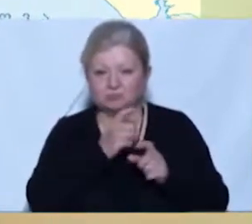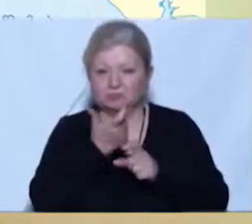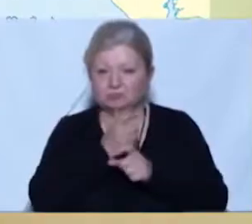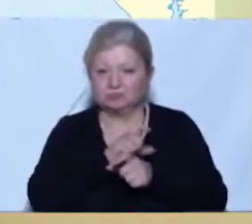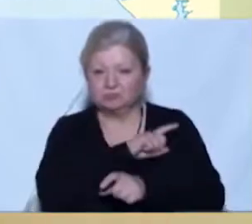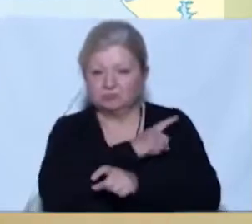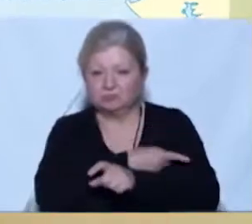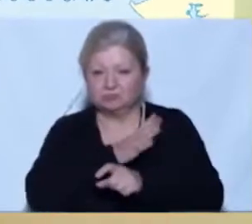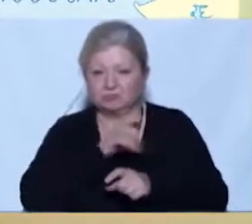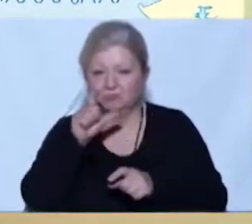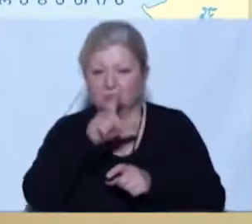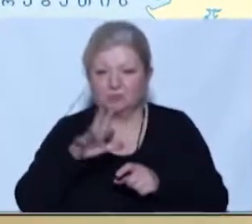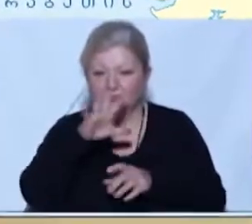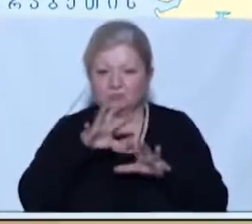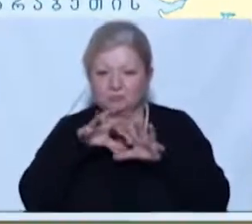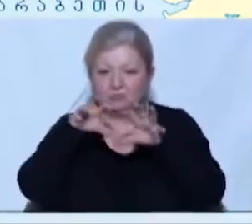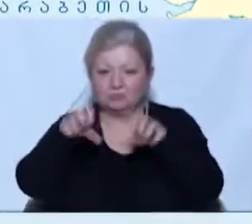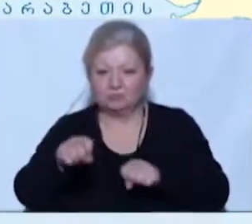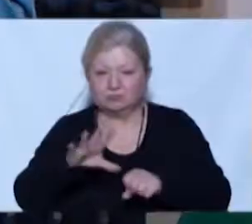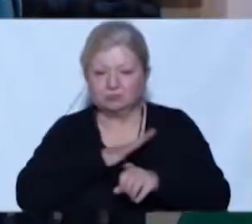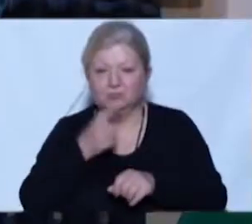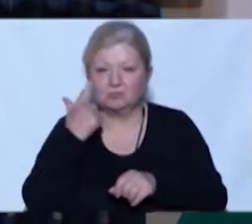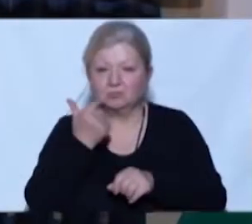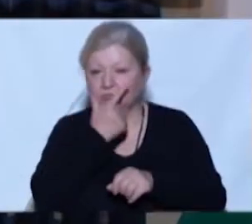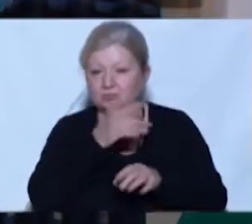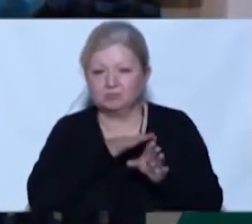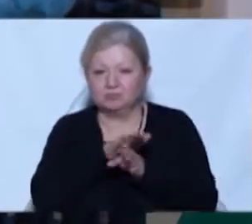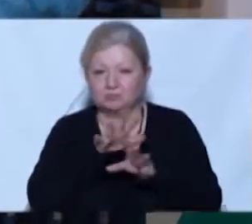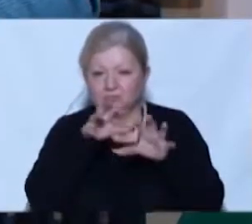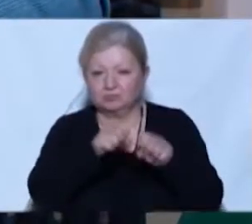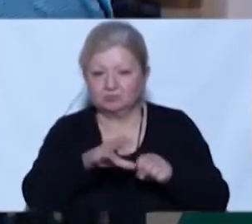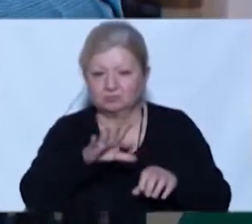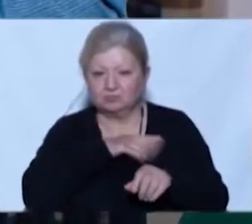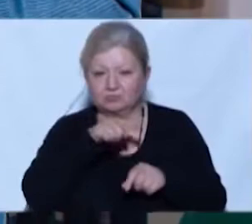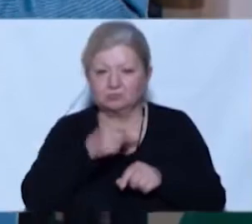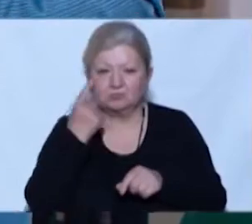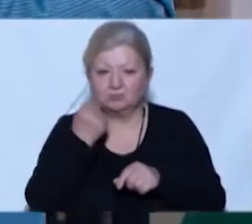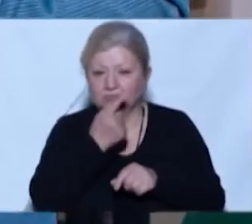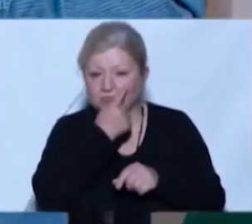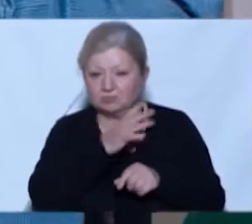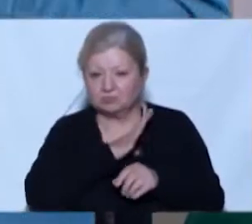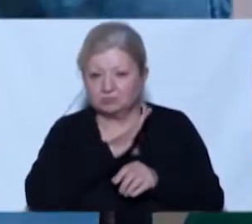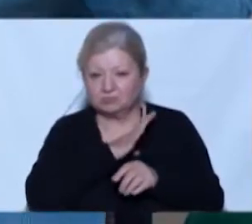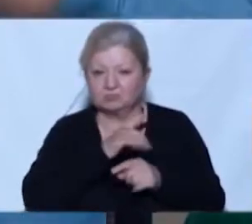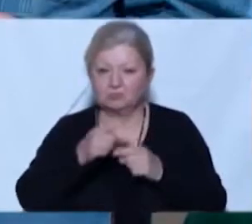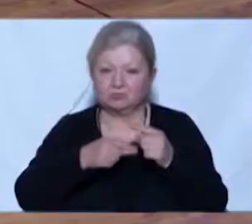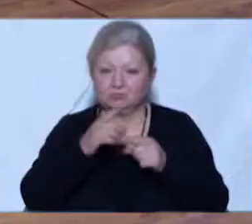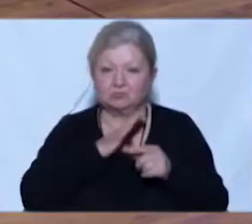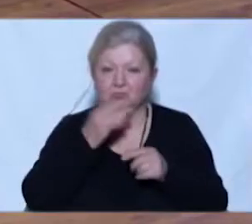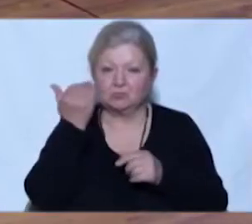როგორც გახსოვთ ევროპაში და ესპანეთი მთლიანად დაკავებული იყო. Ამ დროიდან ესპანეთში დაწყებული იყო რეკონკისტა და